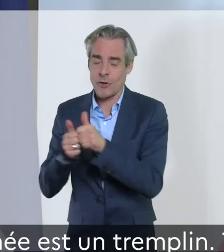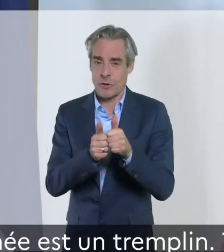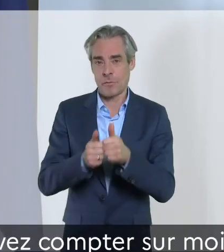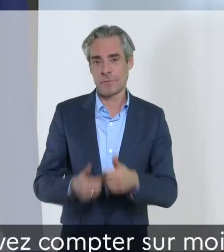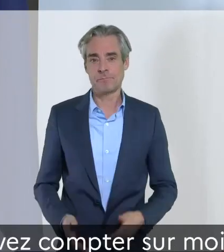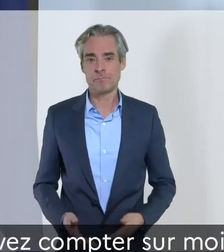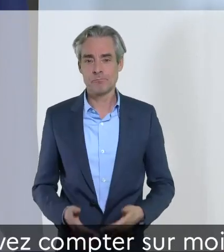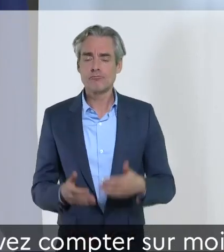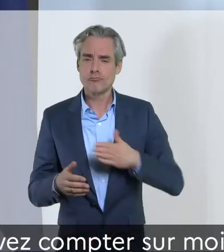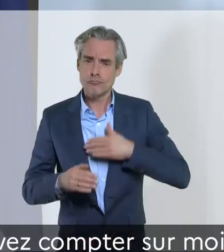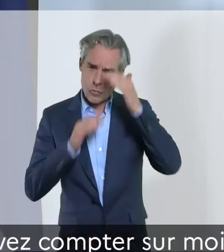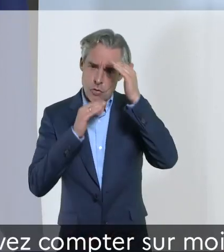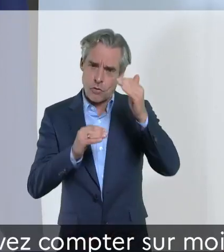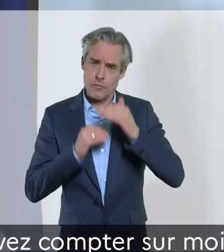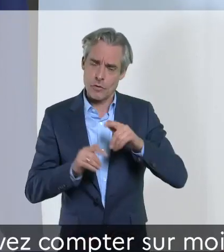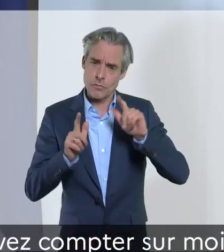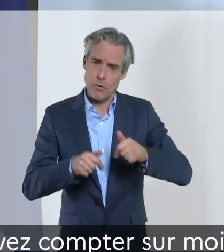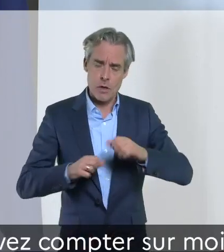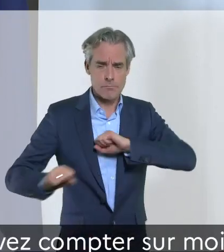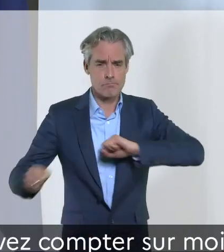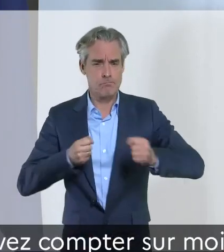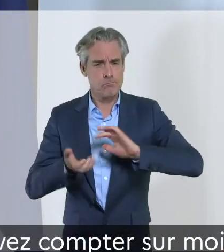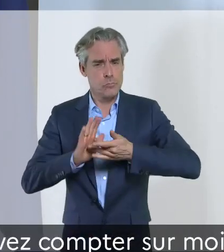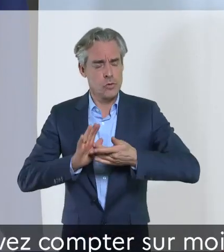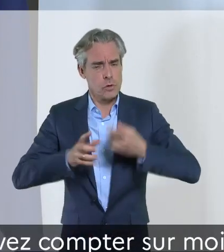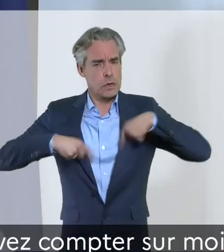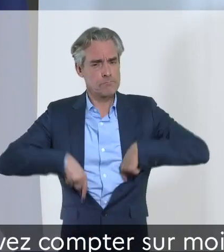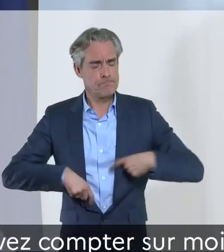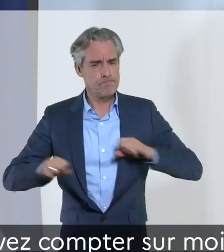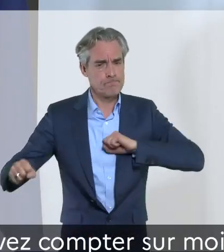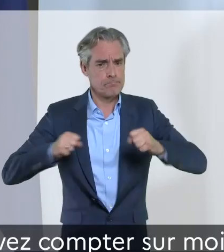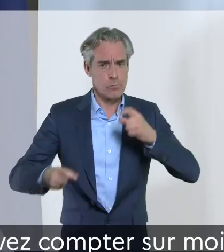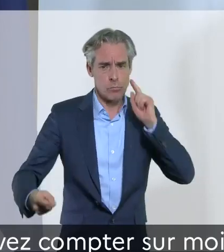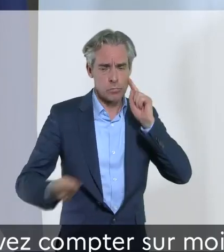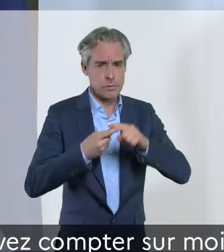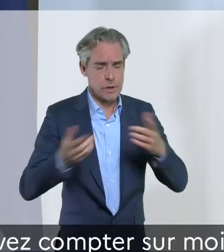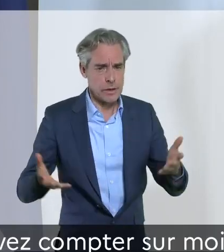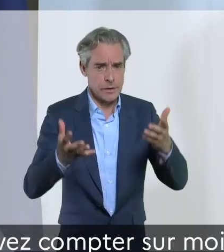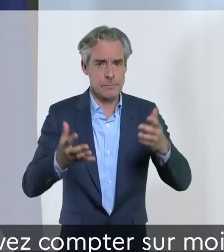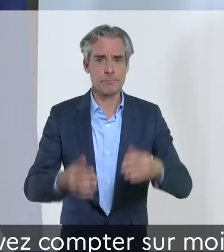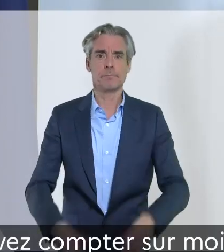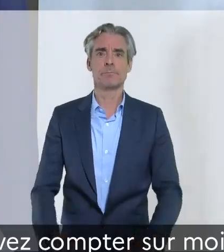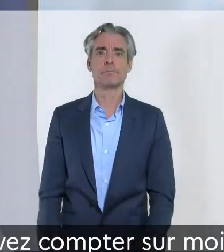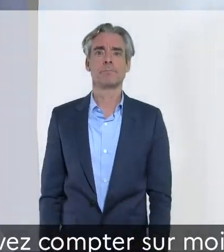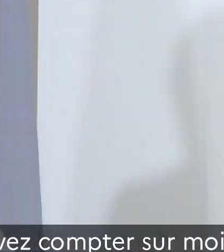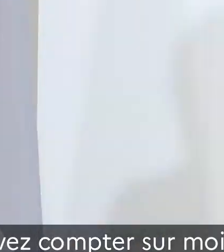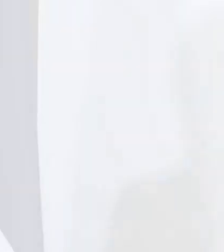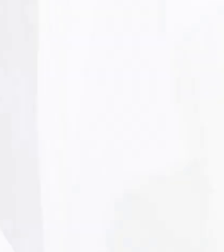ensemble. Vous pouvez compter sur moi pour mobiliser toutes les énergies en ce sens.